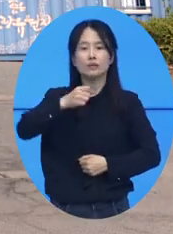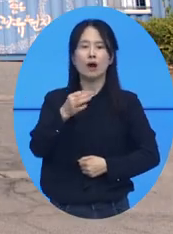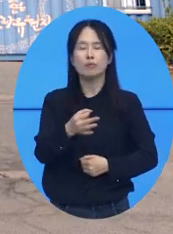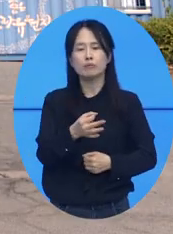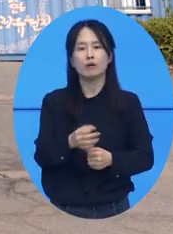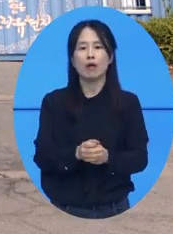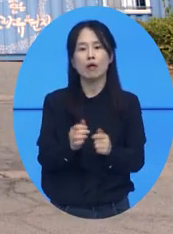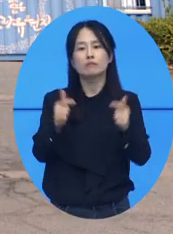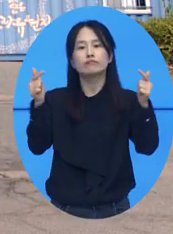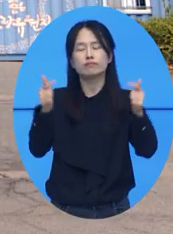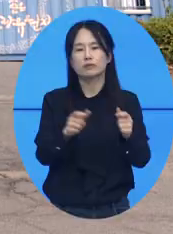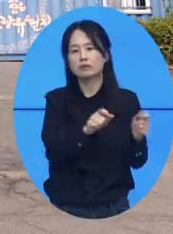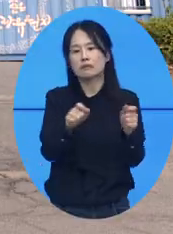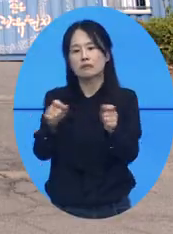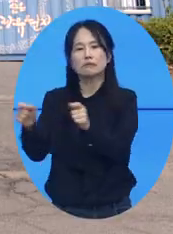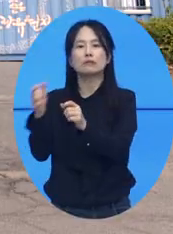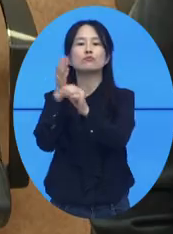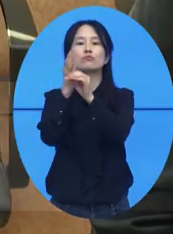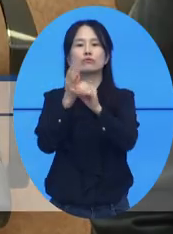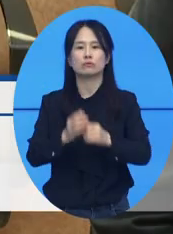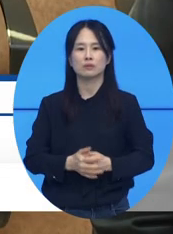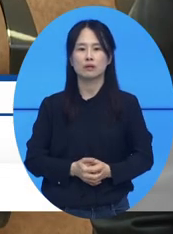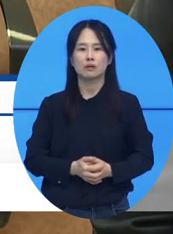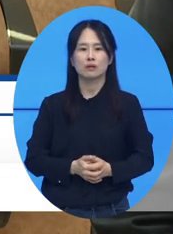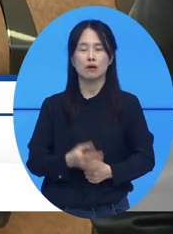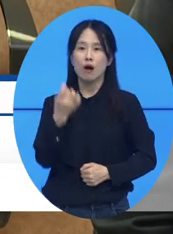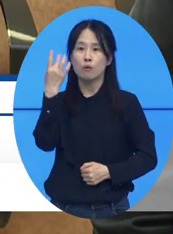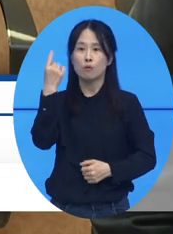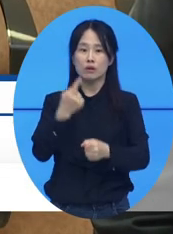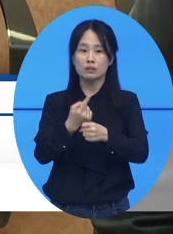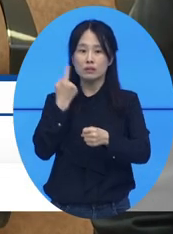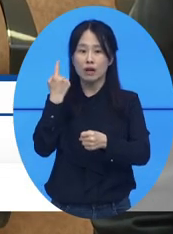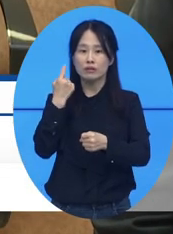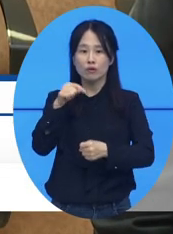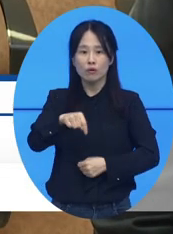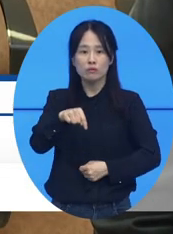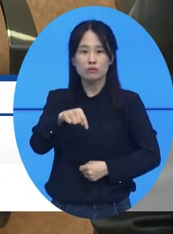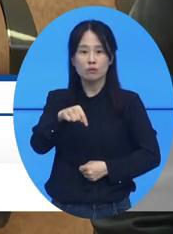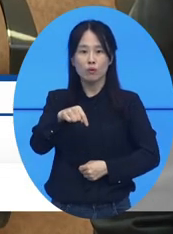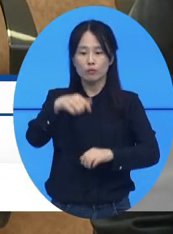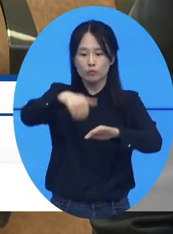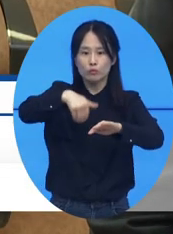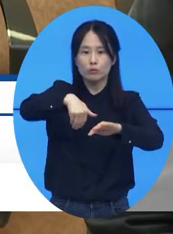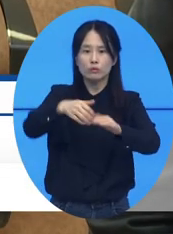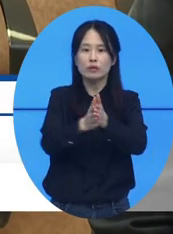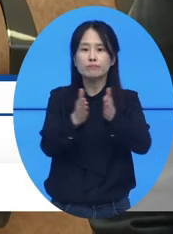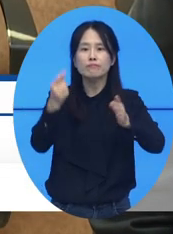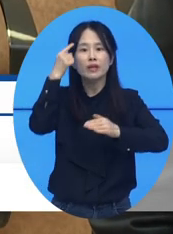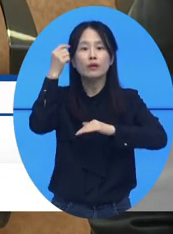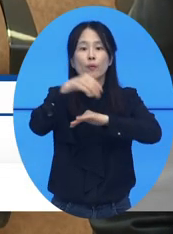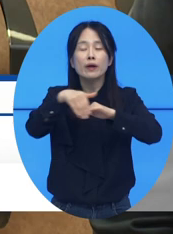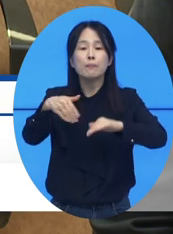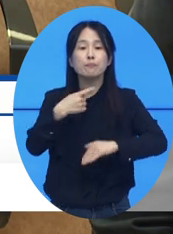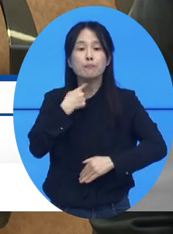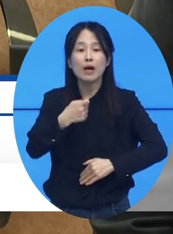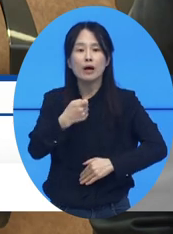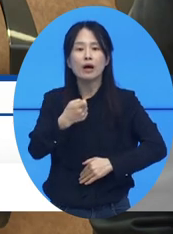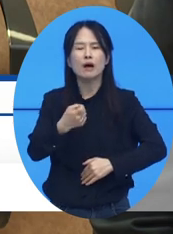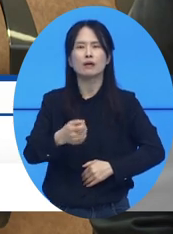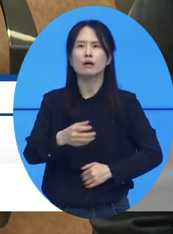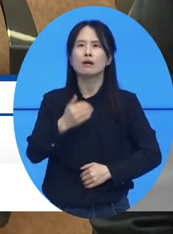절차가 추가돼 지연되고 있는 상황입니다. 원래는 작년에 이것이 우리가 착공을 시작해야 된다고